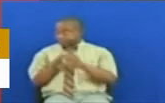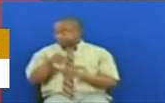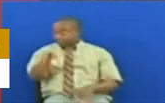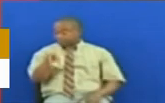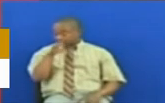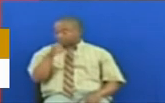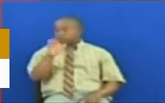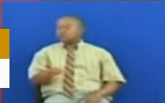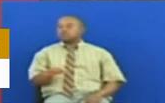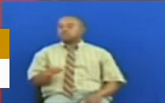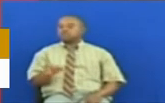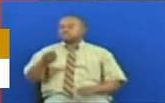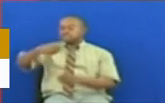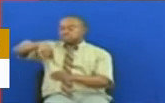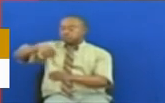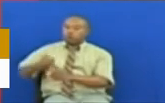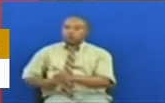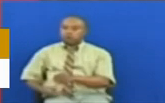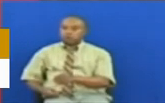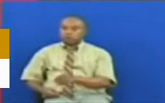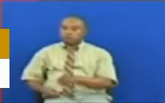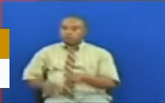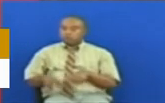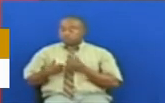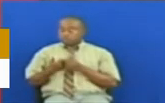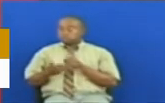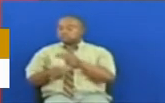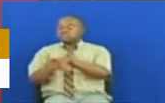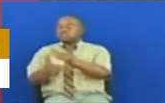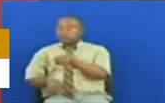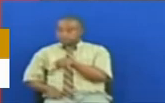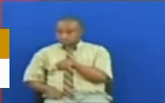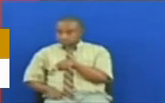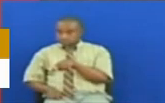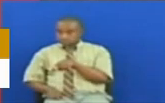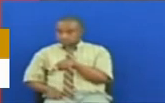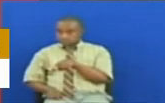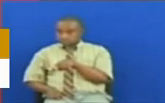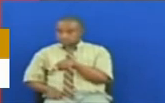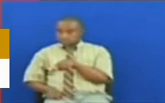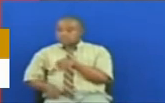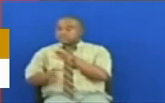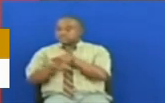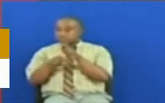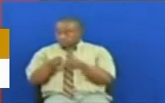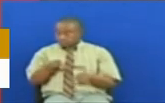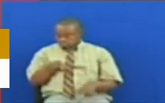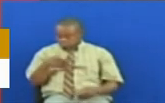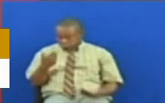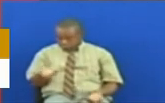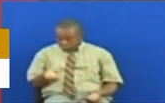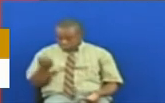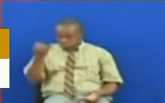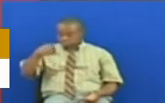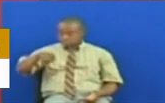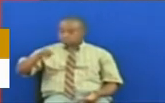umeacha shimo. Lakini samaki, na hususan samaki wanaozungumzwa hapa, ni samaki aina ya jodari, tuna. Basi ndio